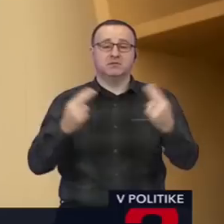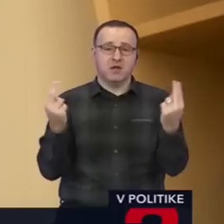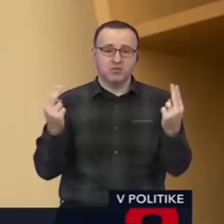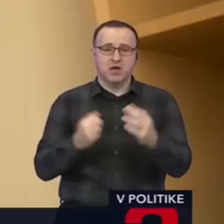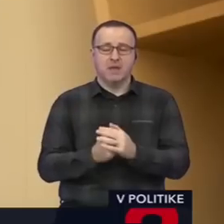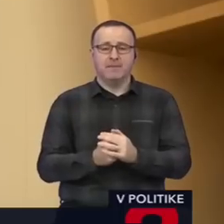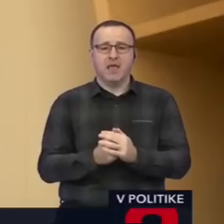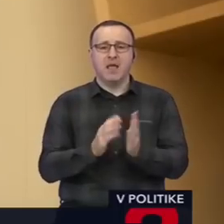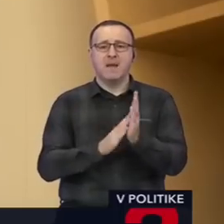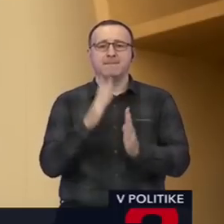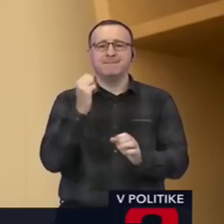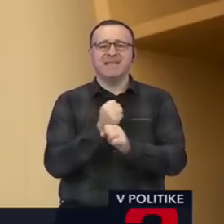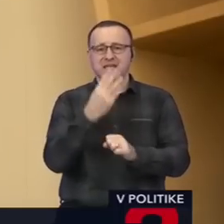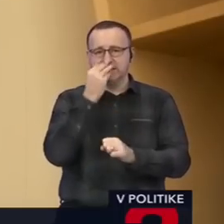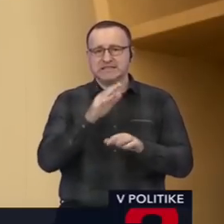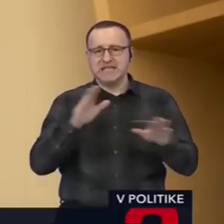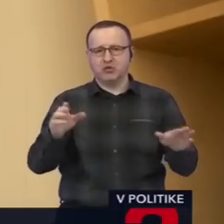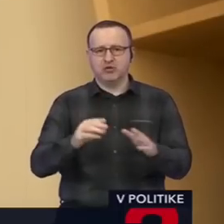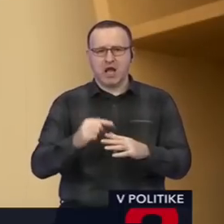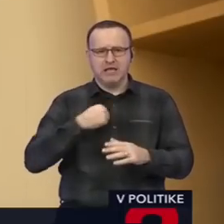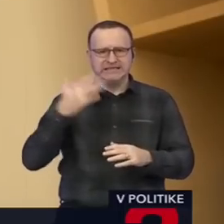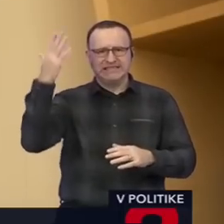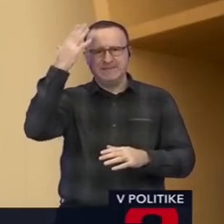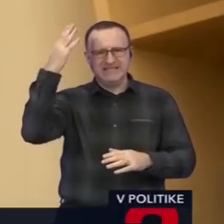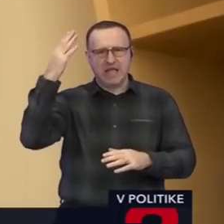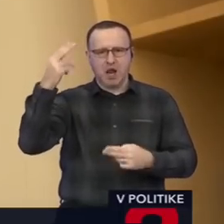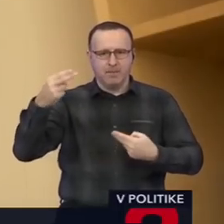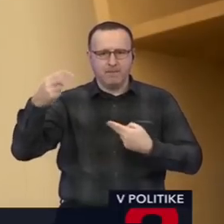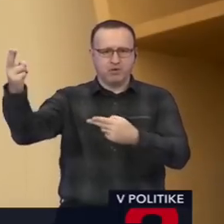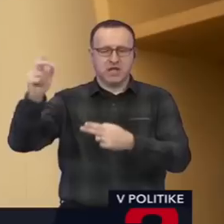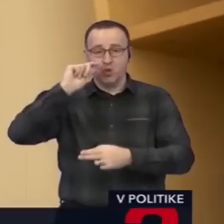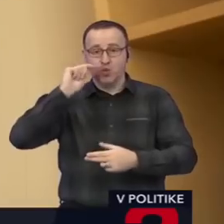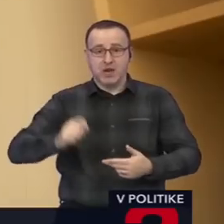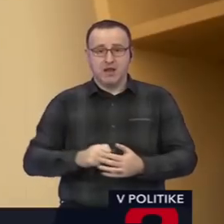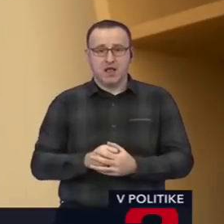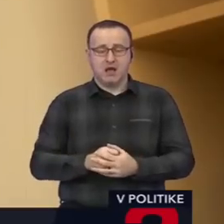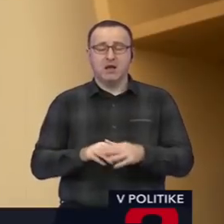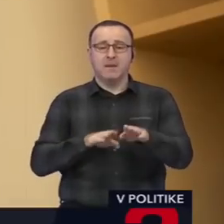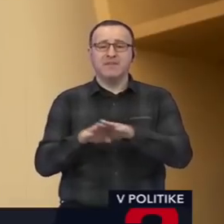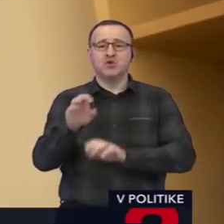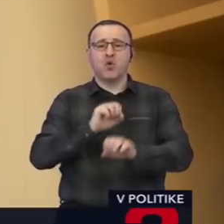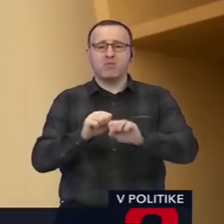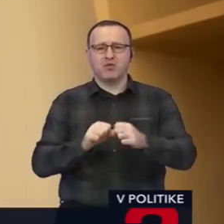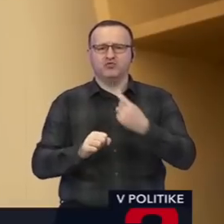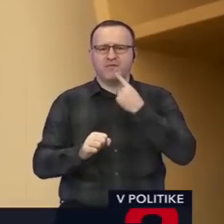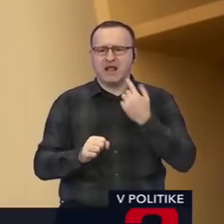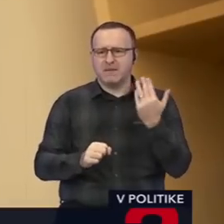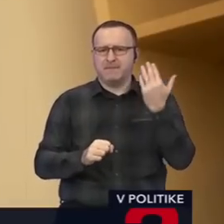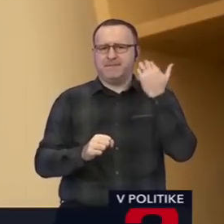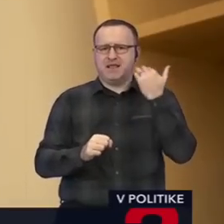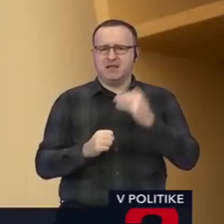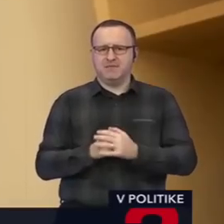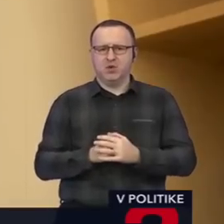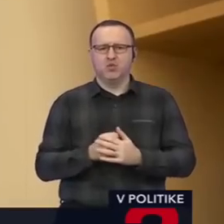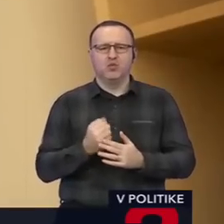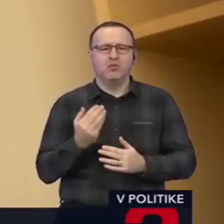MIGy dávajú absolútny zmysel, aby sme ich na Ukrajinu poslali. Oni, ako už povedal aj pán minister Naď pred chvíľkou, samozrejme sa